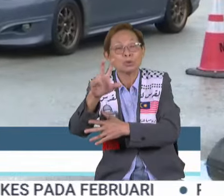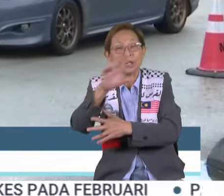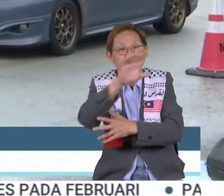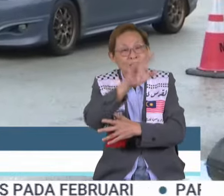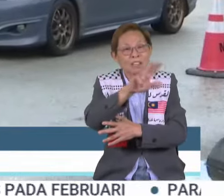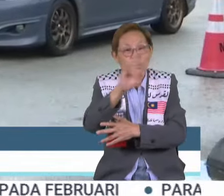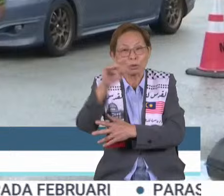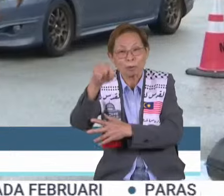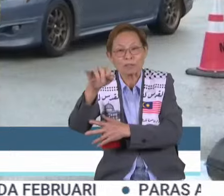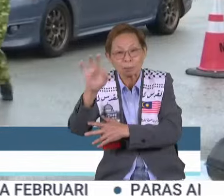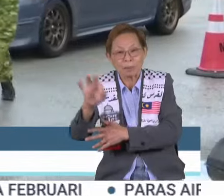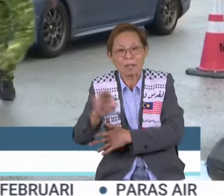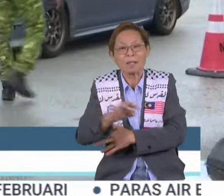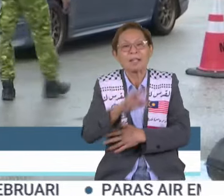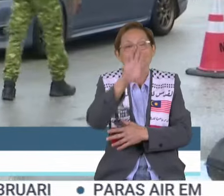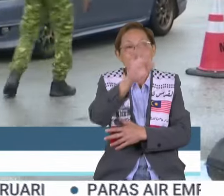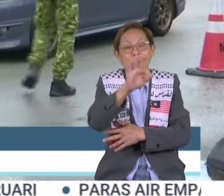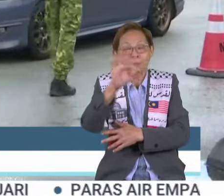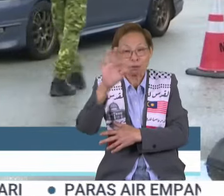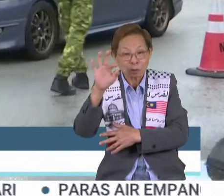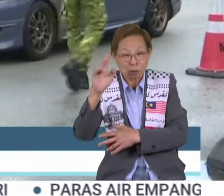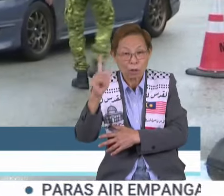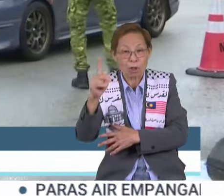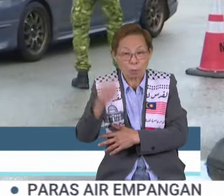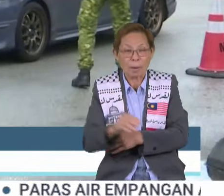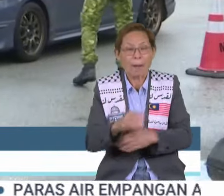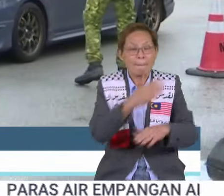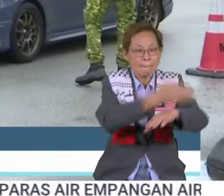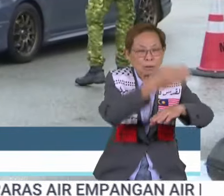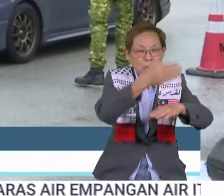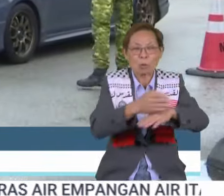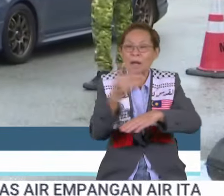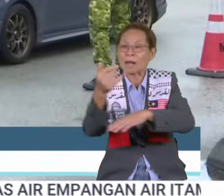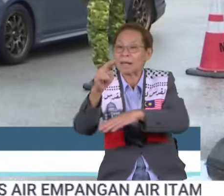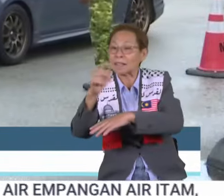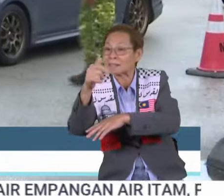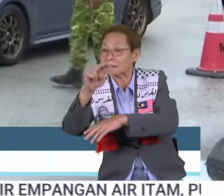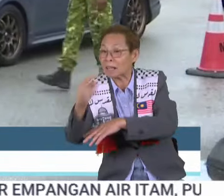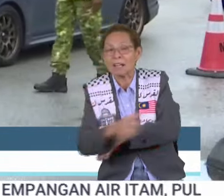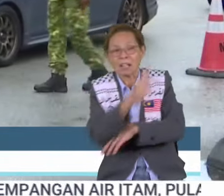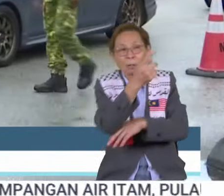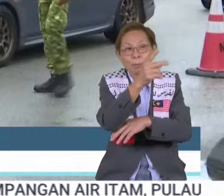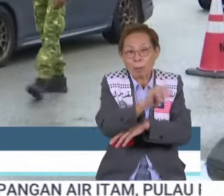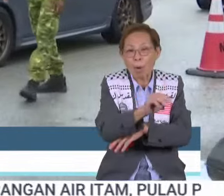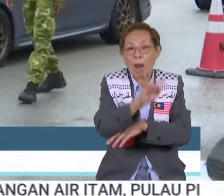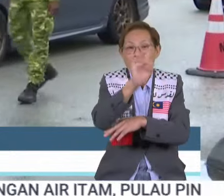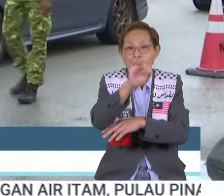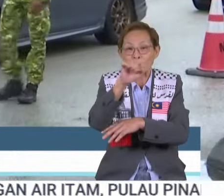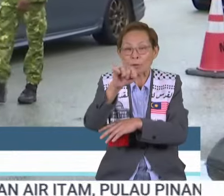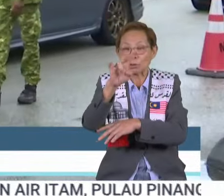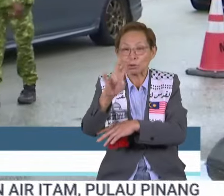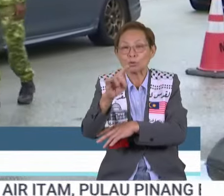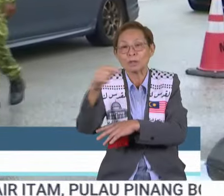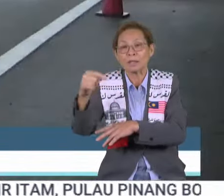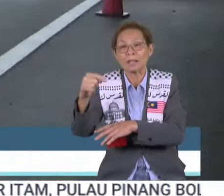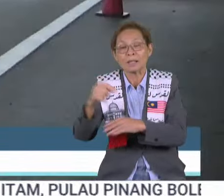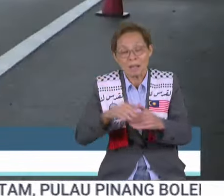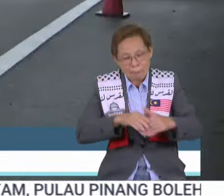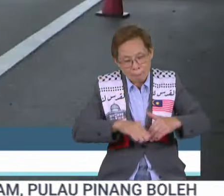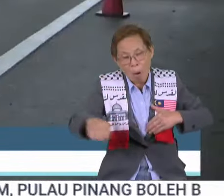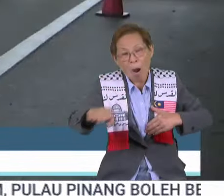sepanjang 9.9 kilometer dari Bentong ke Lentang dan kilometer 38.7 sehingga kilometer 37.9